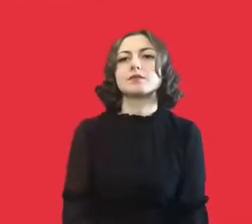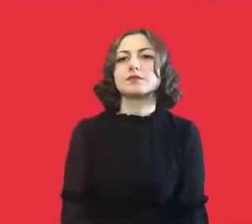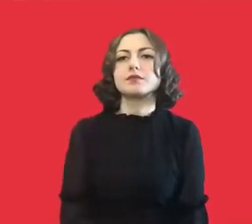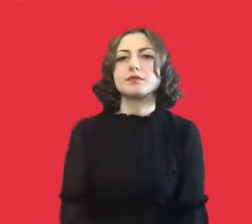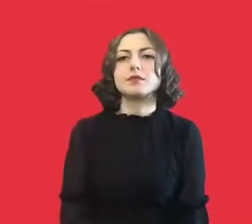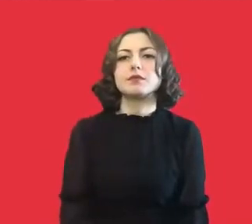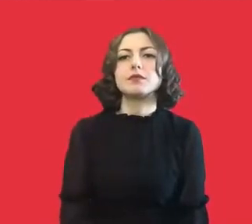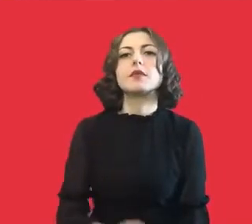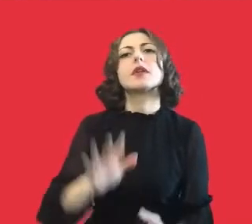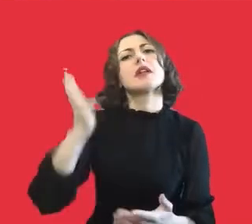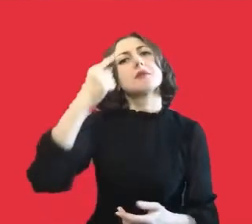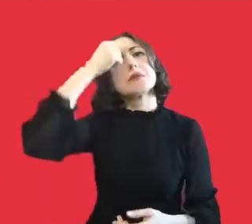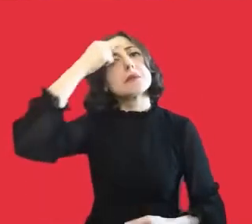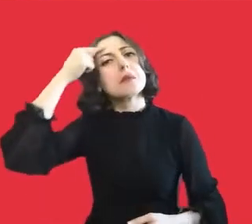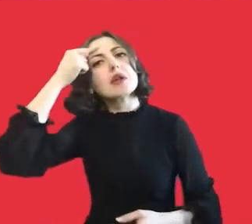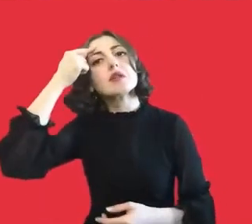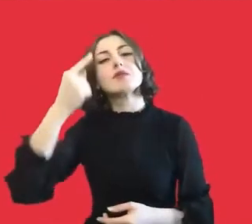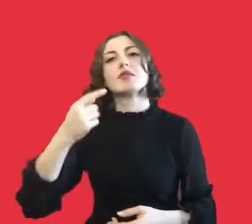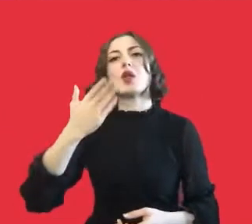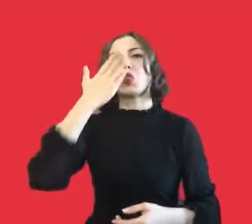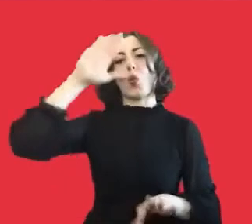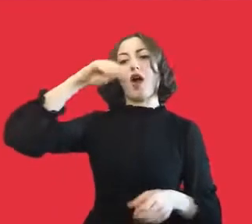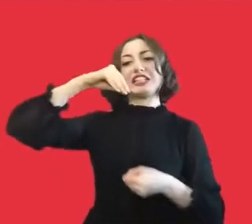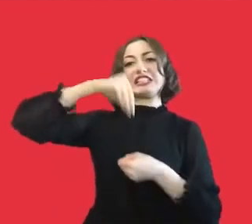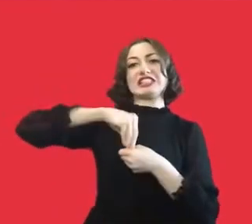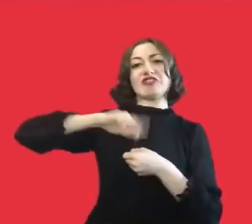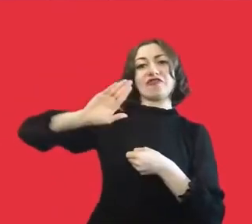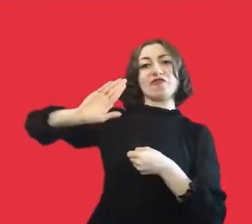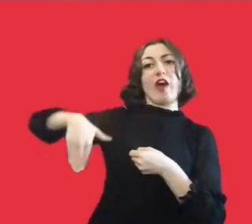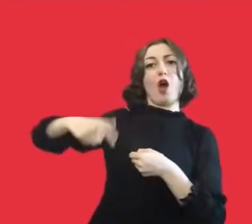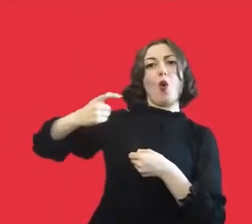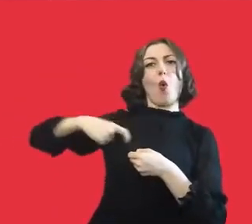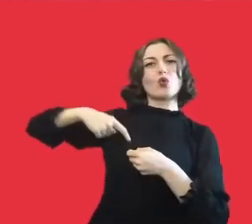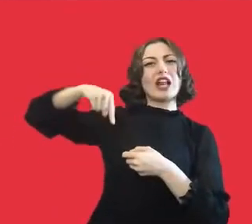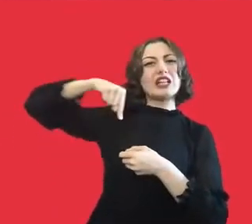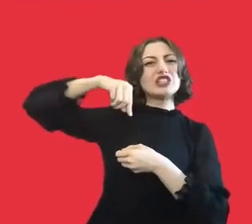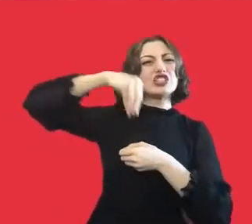Belki insanın doğası, fıtratı, özellikleri,